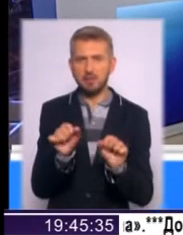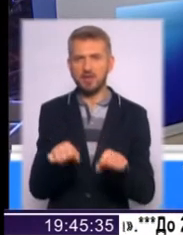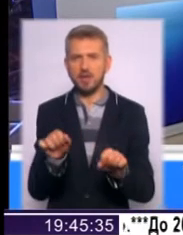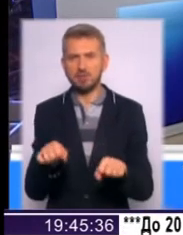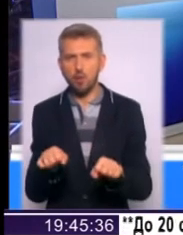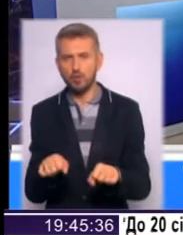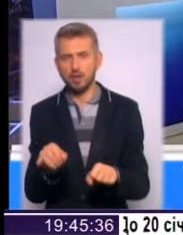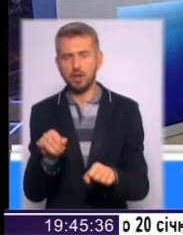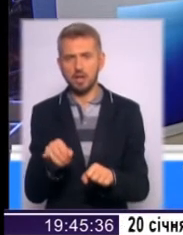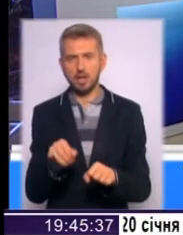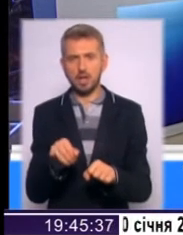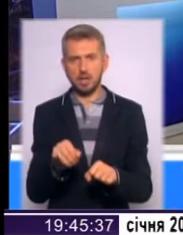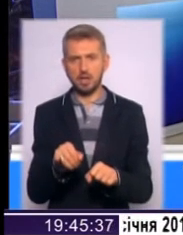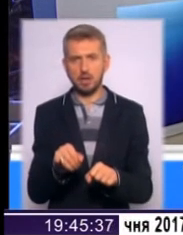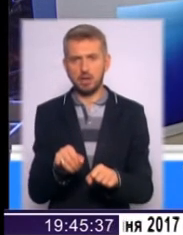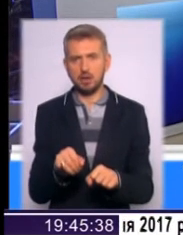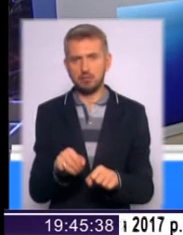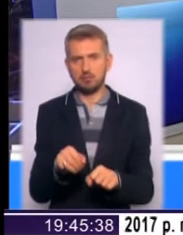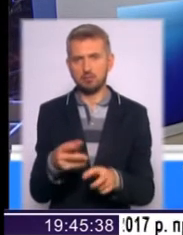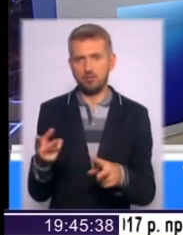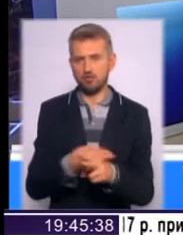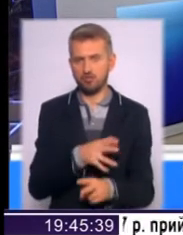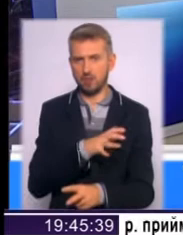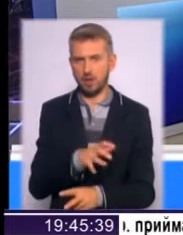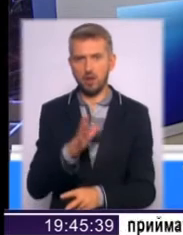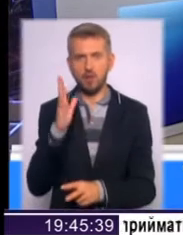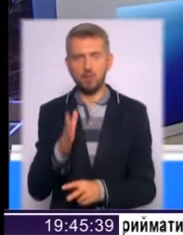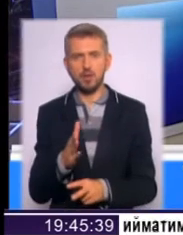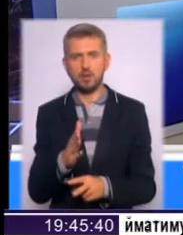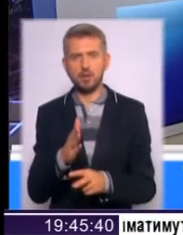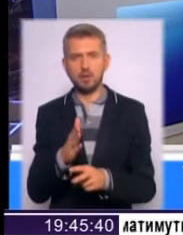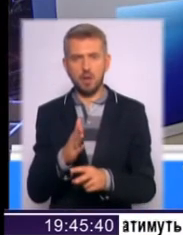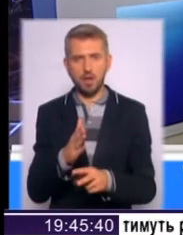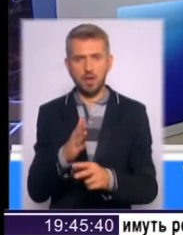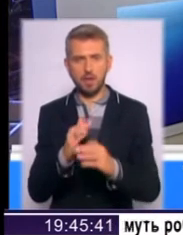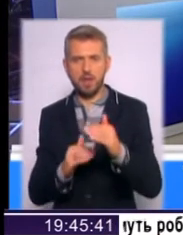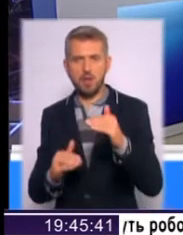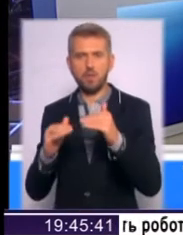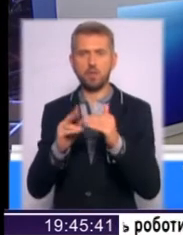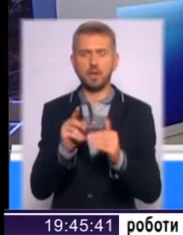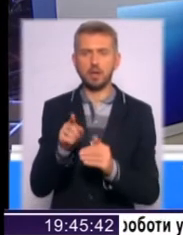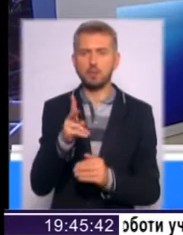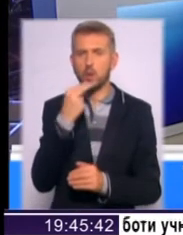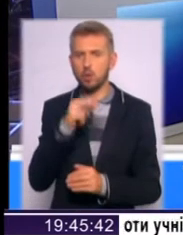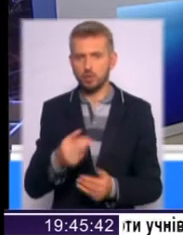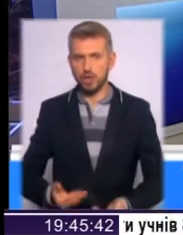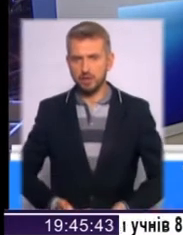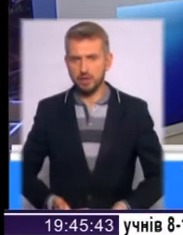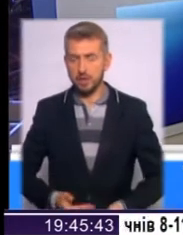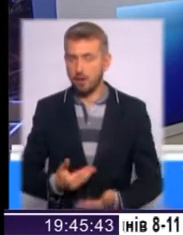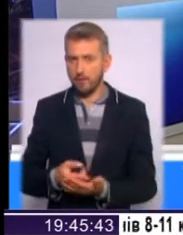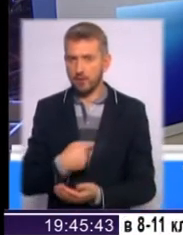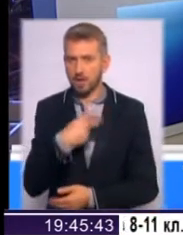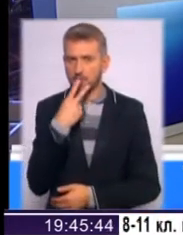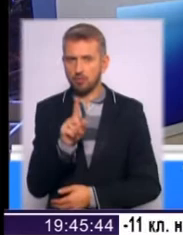можливостям і розкуркулювати. Так. Будем тянуться к ним, к лучшей жизни. Вот я